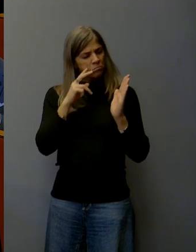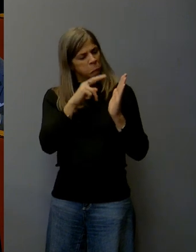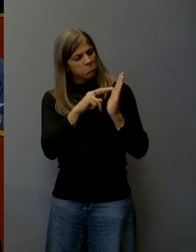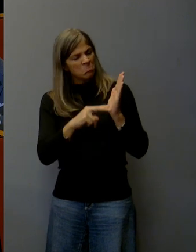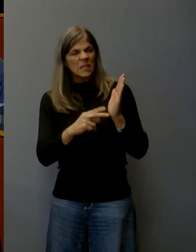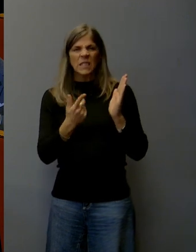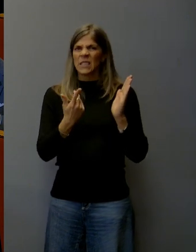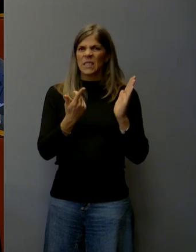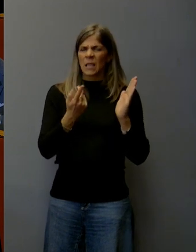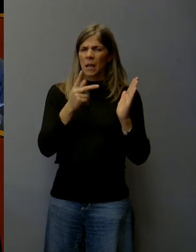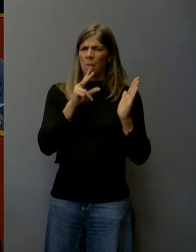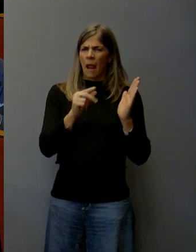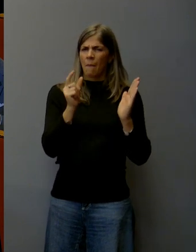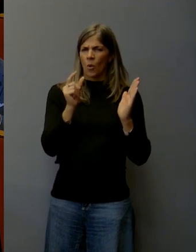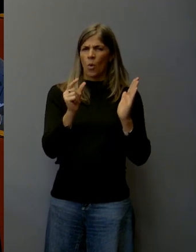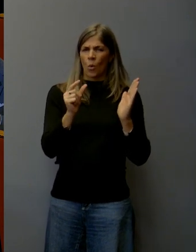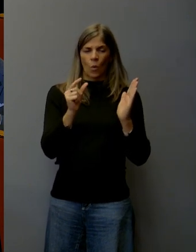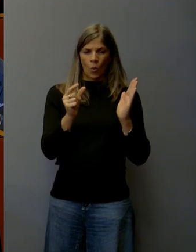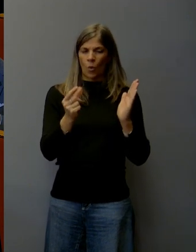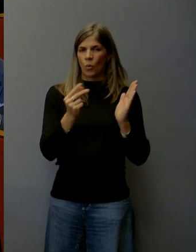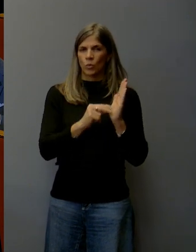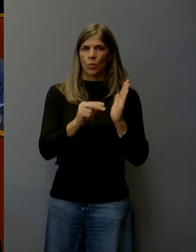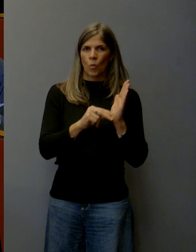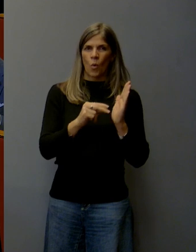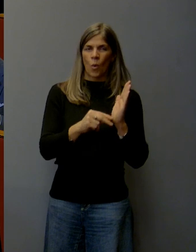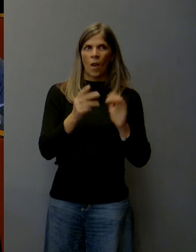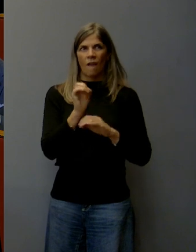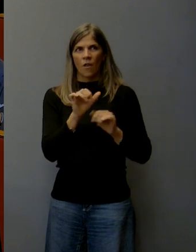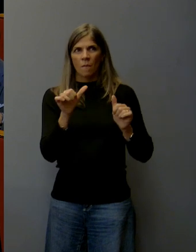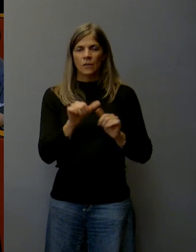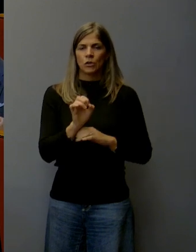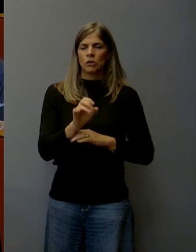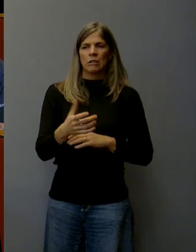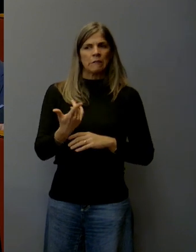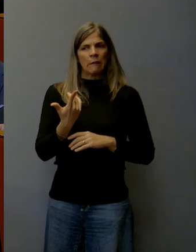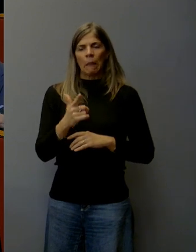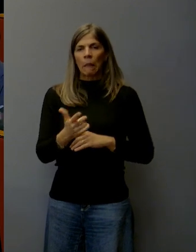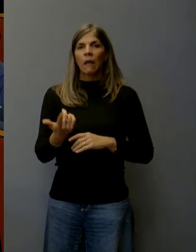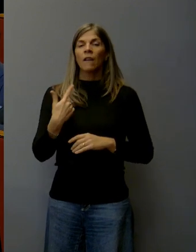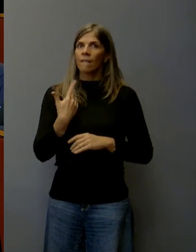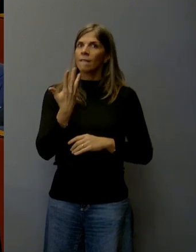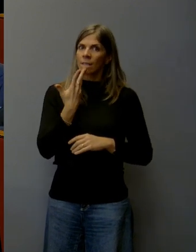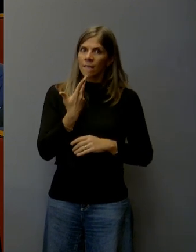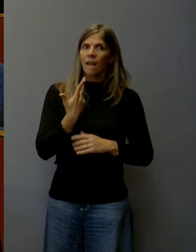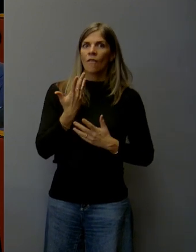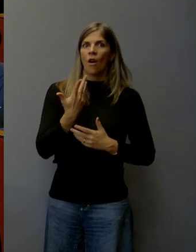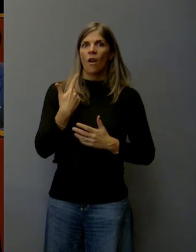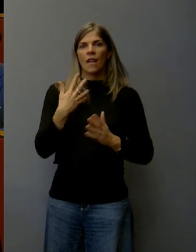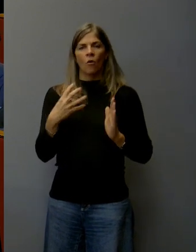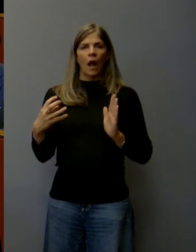anzi avrei voluto leggere in qualche maniera un capitolo dal titolo